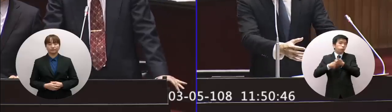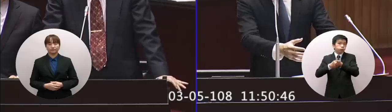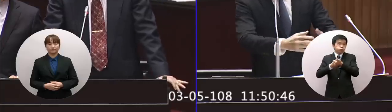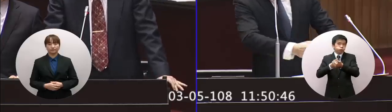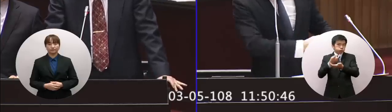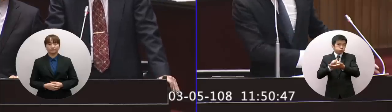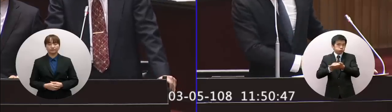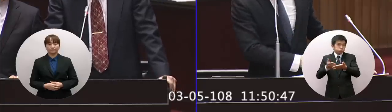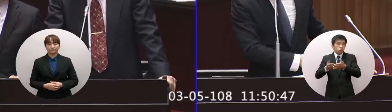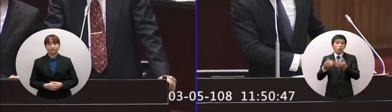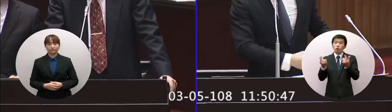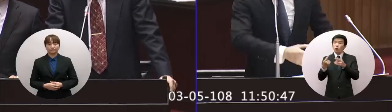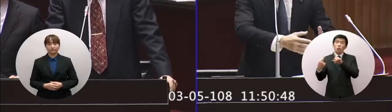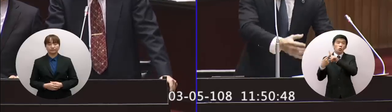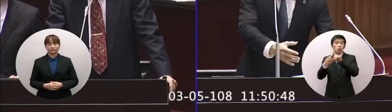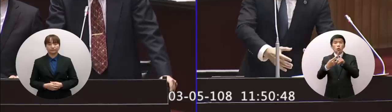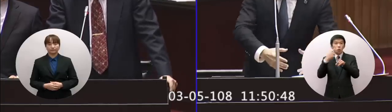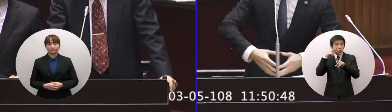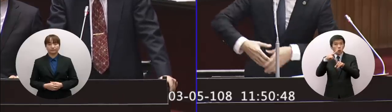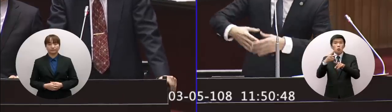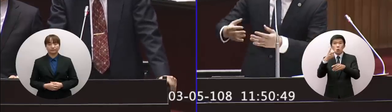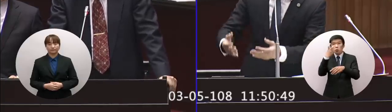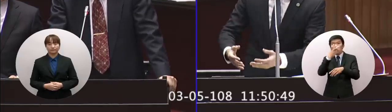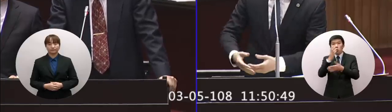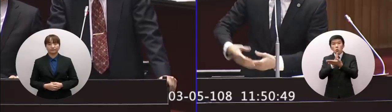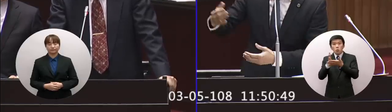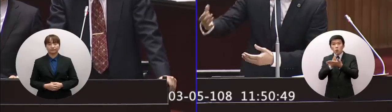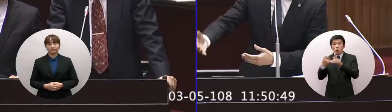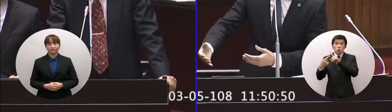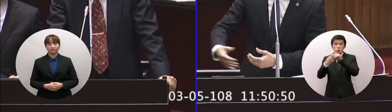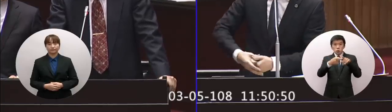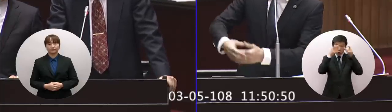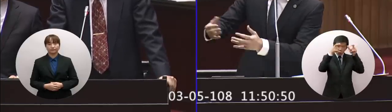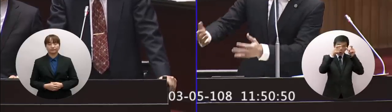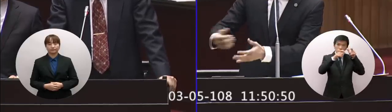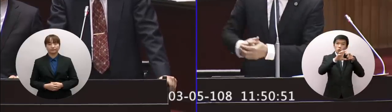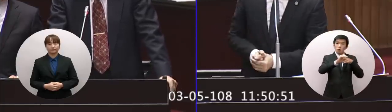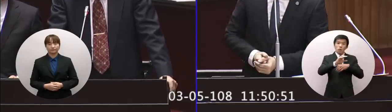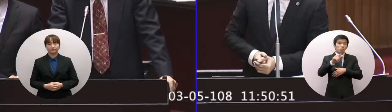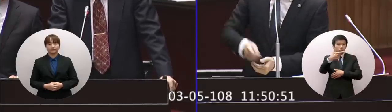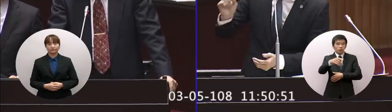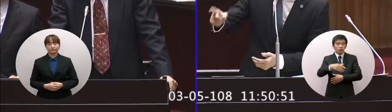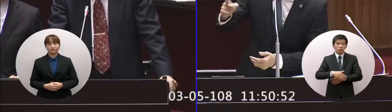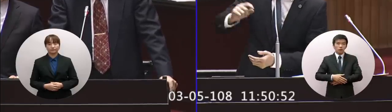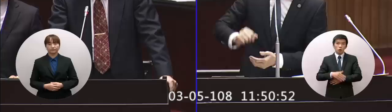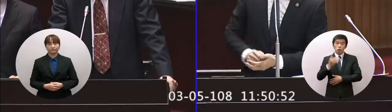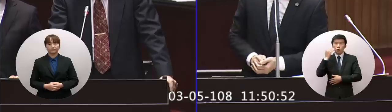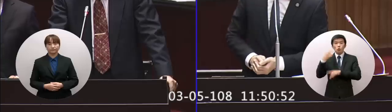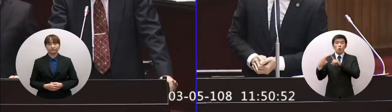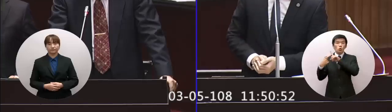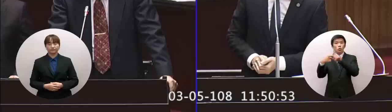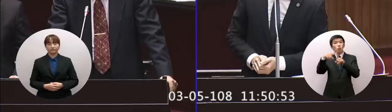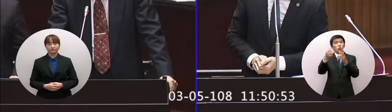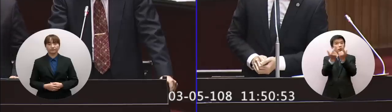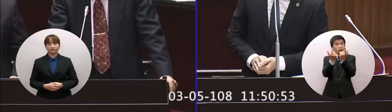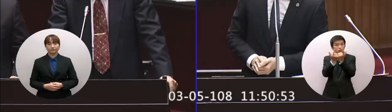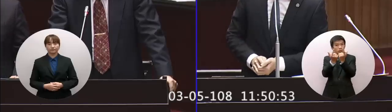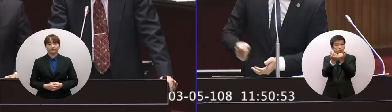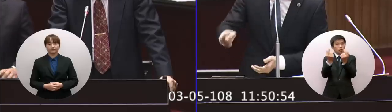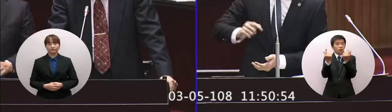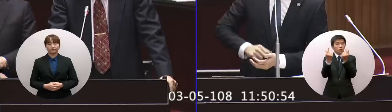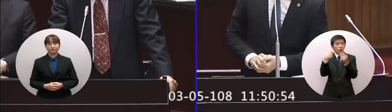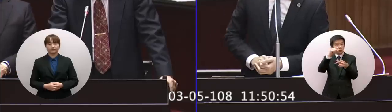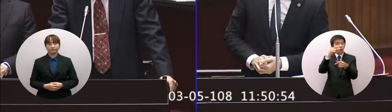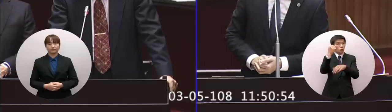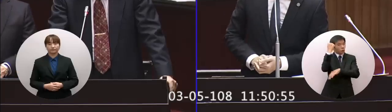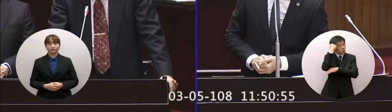届来台北有去高雄无？你即届有照你的计划书，干阿来台北？你来台北，有人会去伊的饭店，